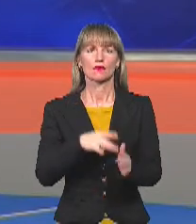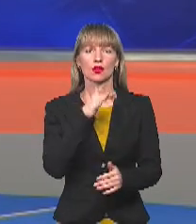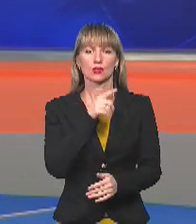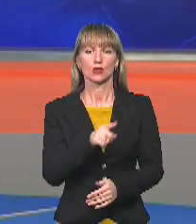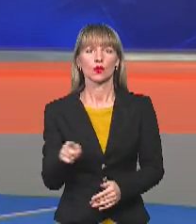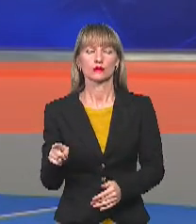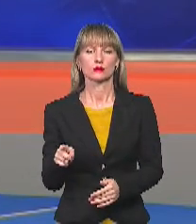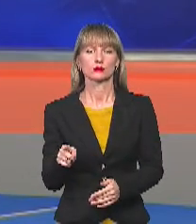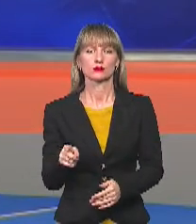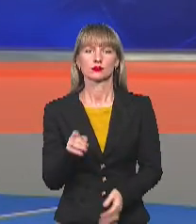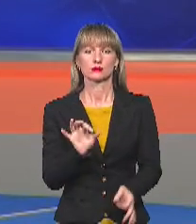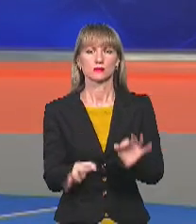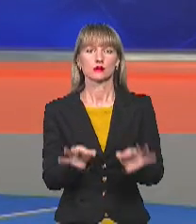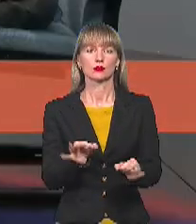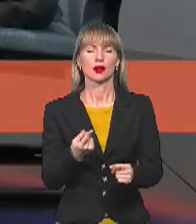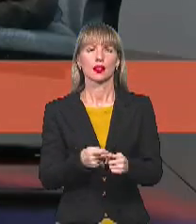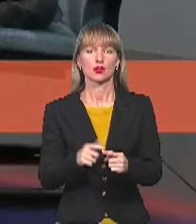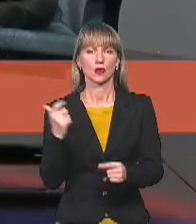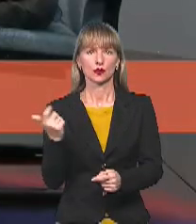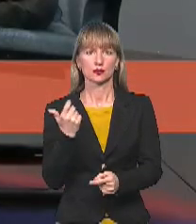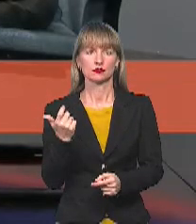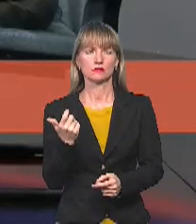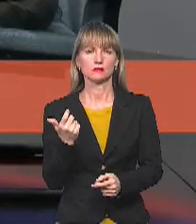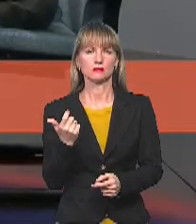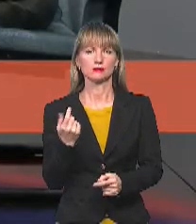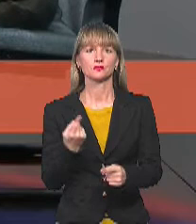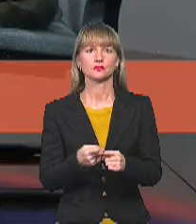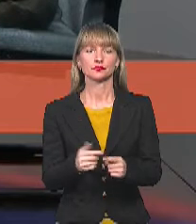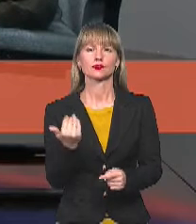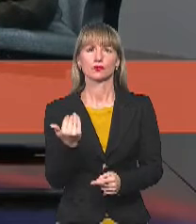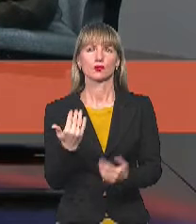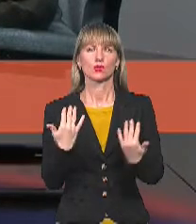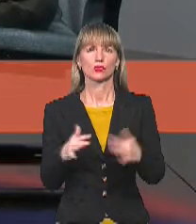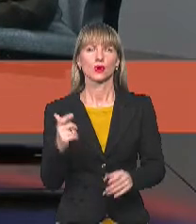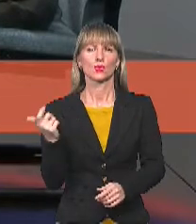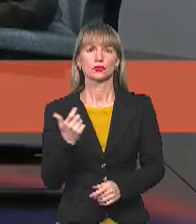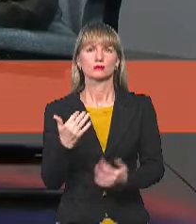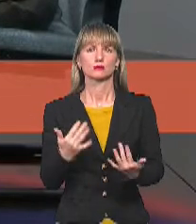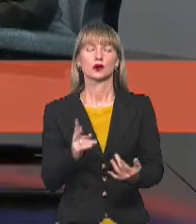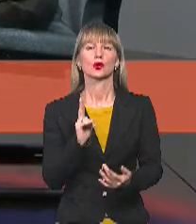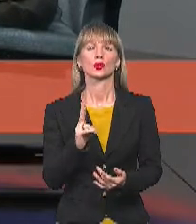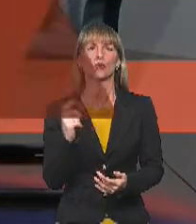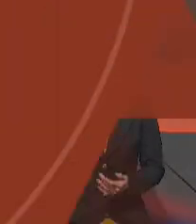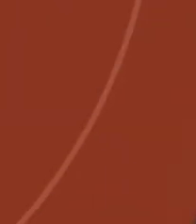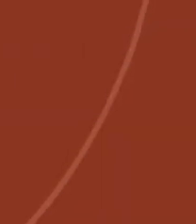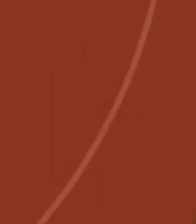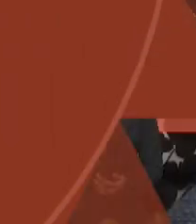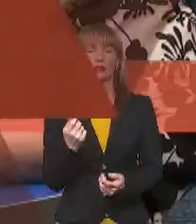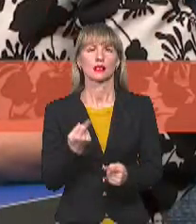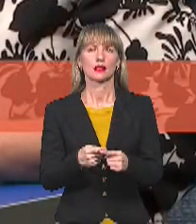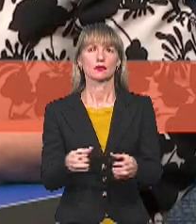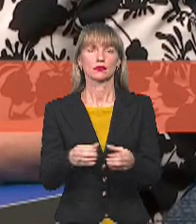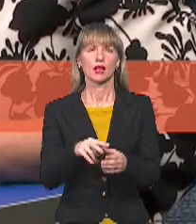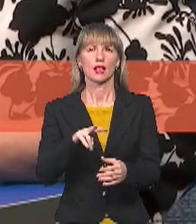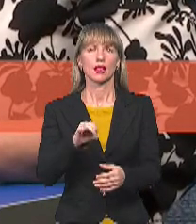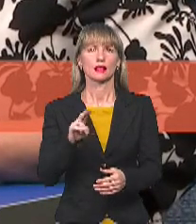Ну, нормально, цей власник, це ж його вже хазяйственні діла. Ви можете назвати, хто цей власник? Це компанія